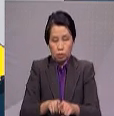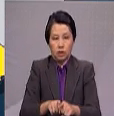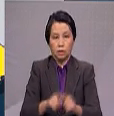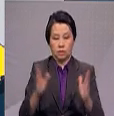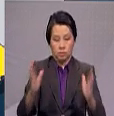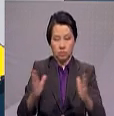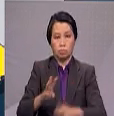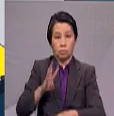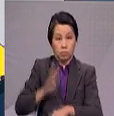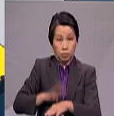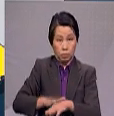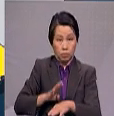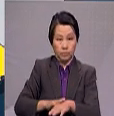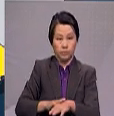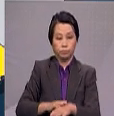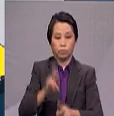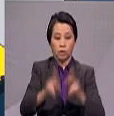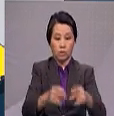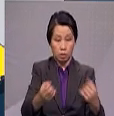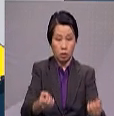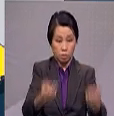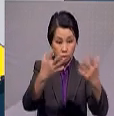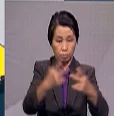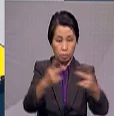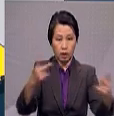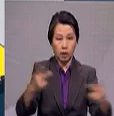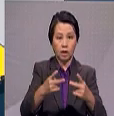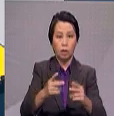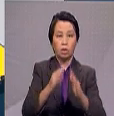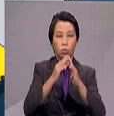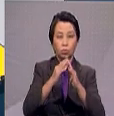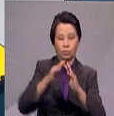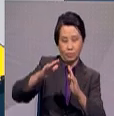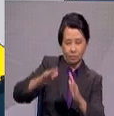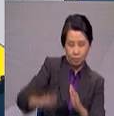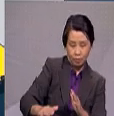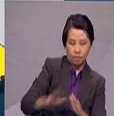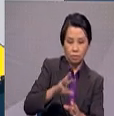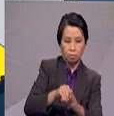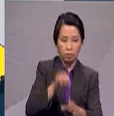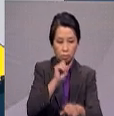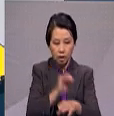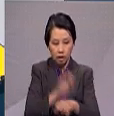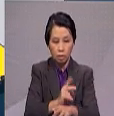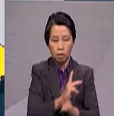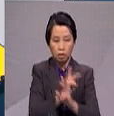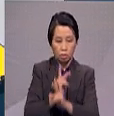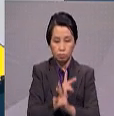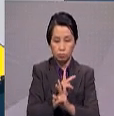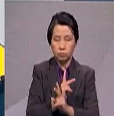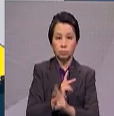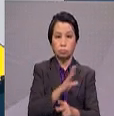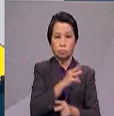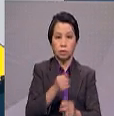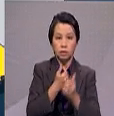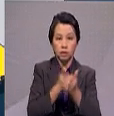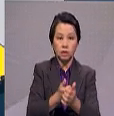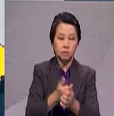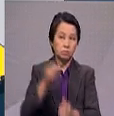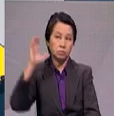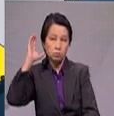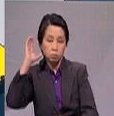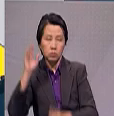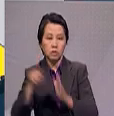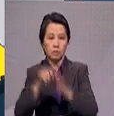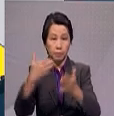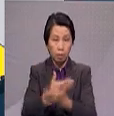tempoh amaran. Oleh itu, orang ramai khususnya di kawasan-kawasan yang terlibat dinasihatkan supaya sentiasa berwaspada dan mengikuti perkembangan